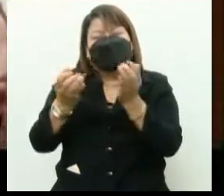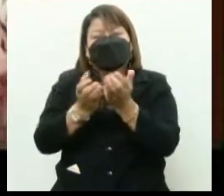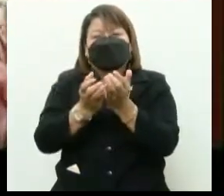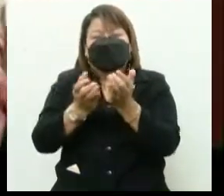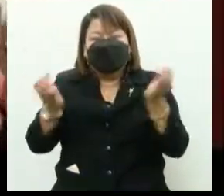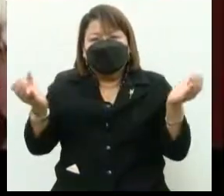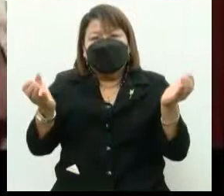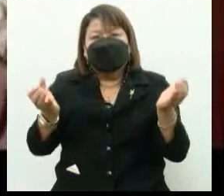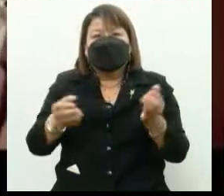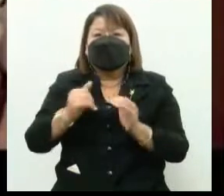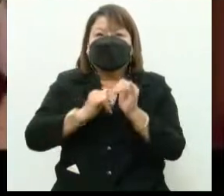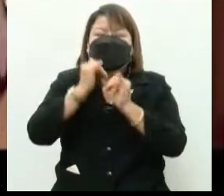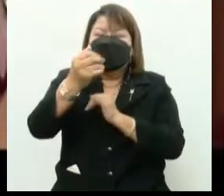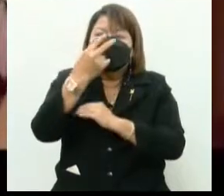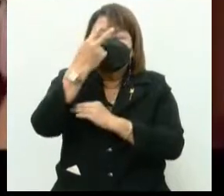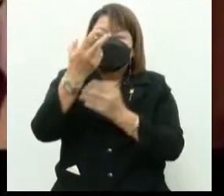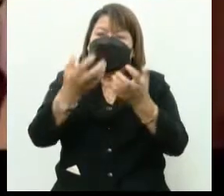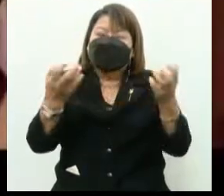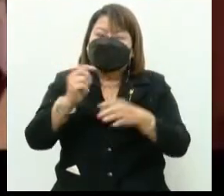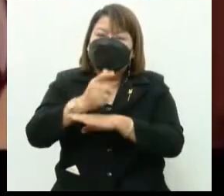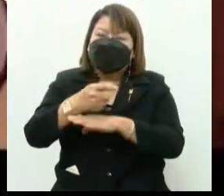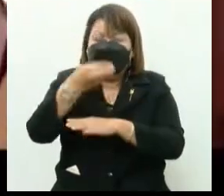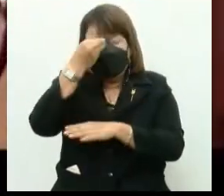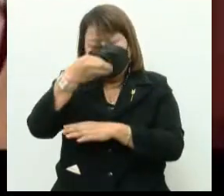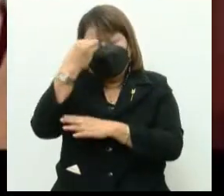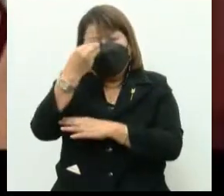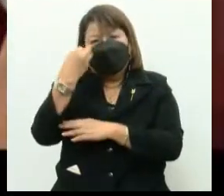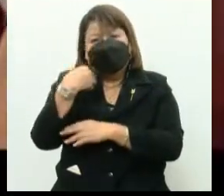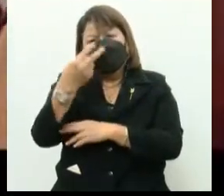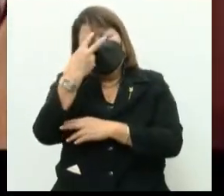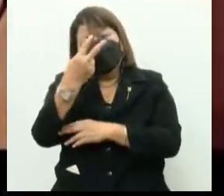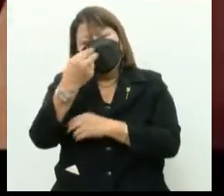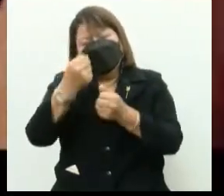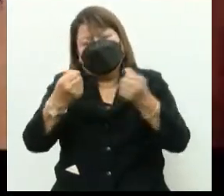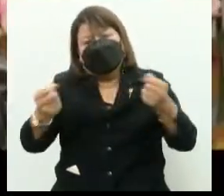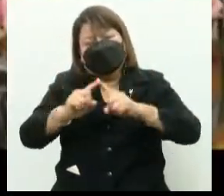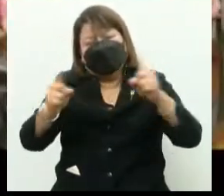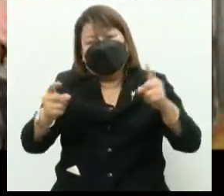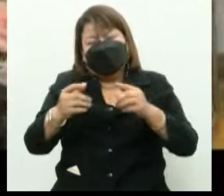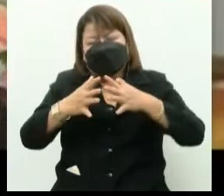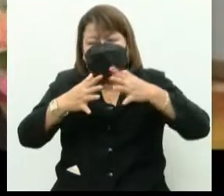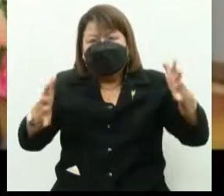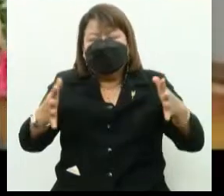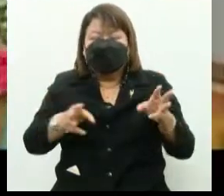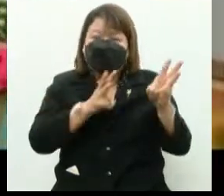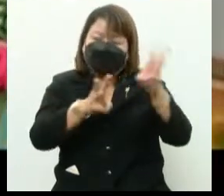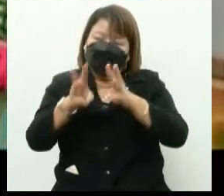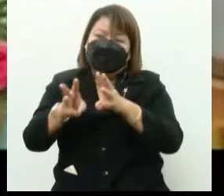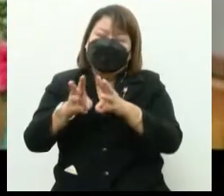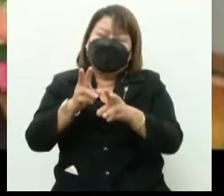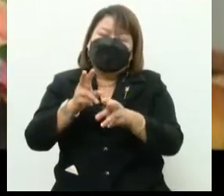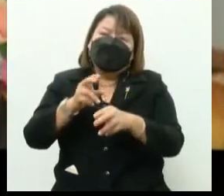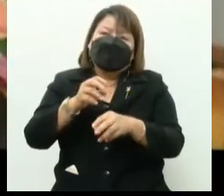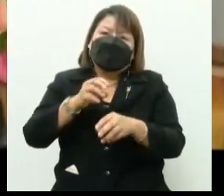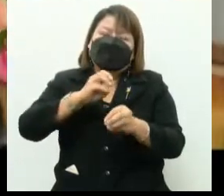การผลงานนักเรียนที่แสดงให้เห็นถึงนวัตกรรมต่างๆอย่างมากมายเช่นวิธีการกำจัดขยะลดโลกร้อนเ